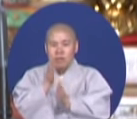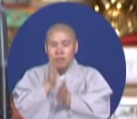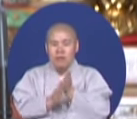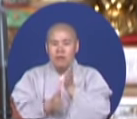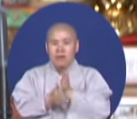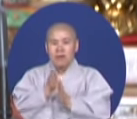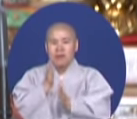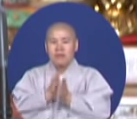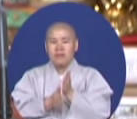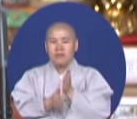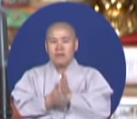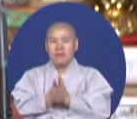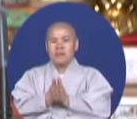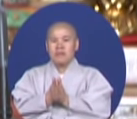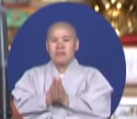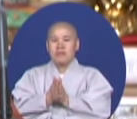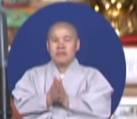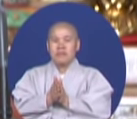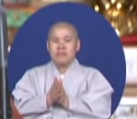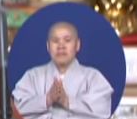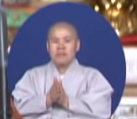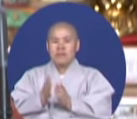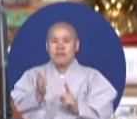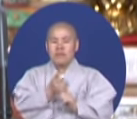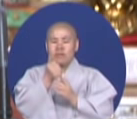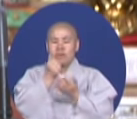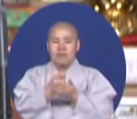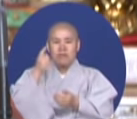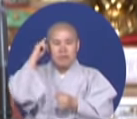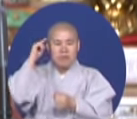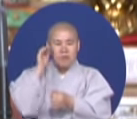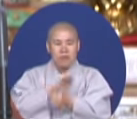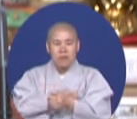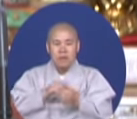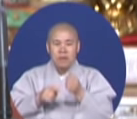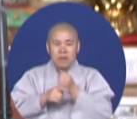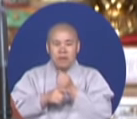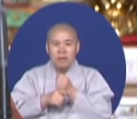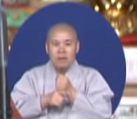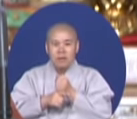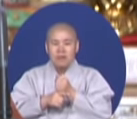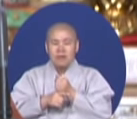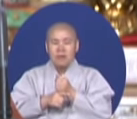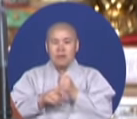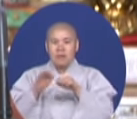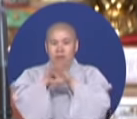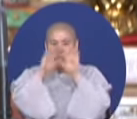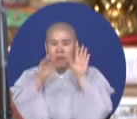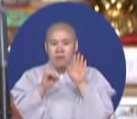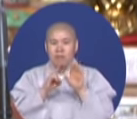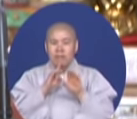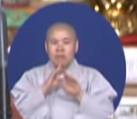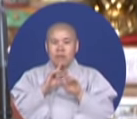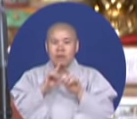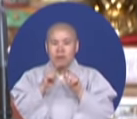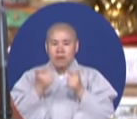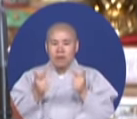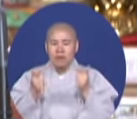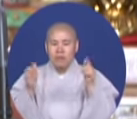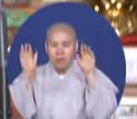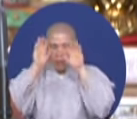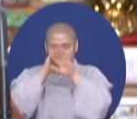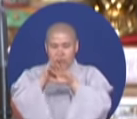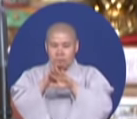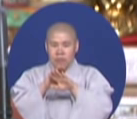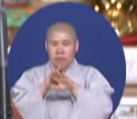끝나는 데가 없어요. 이 부처님의 지혜라는 건 밝은 것만 있느냐 아니요 어두운 것만